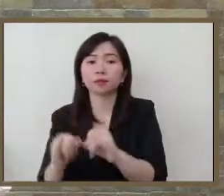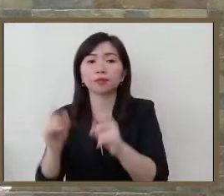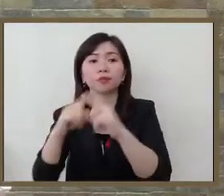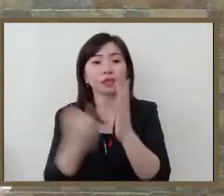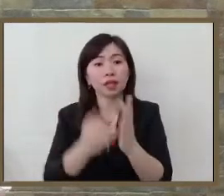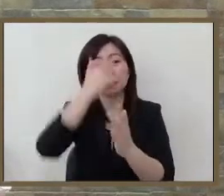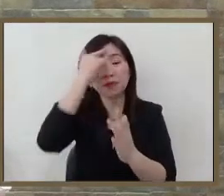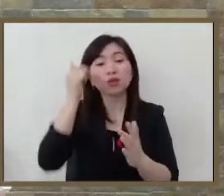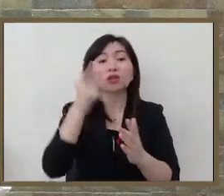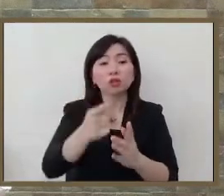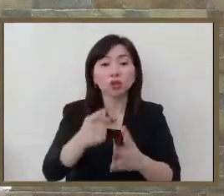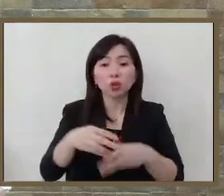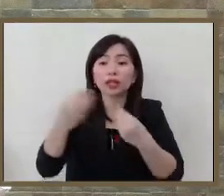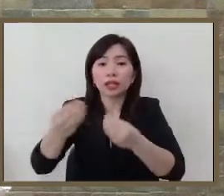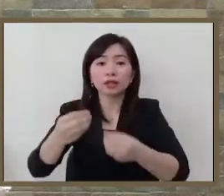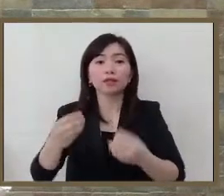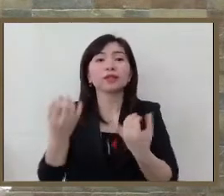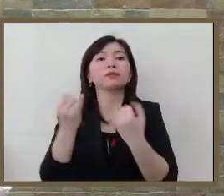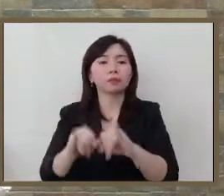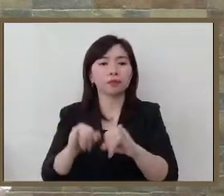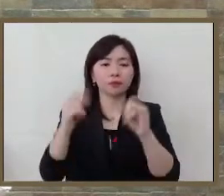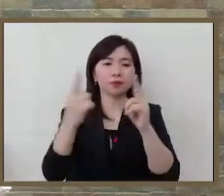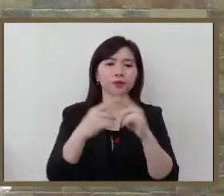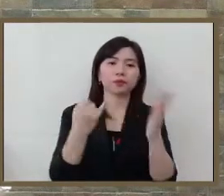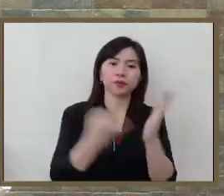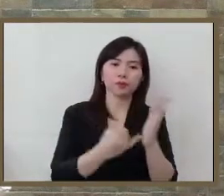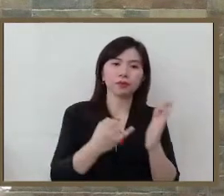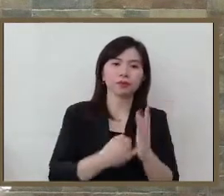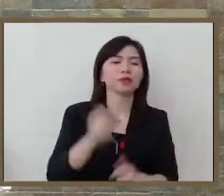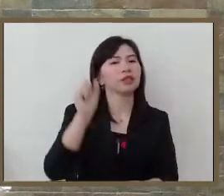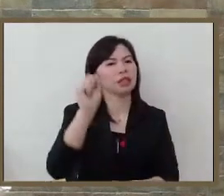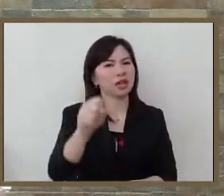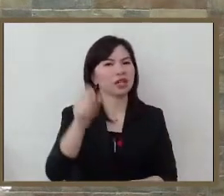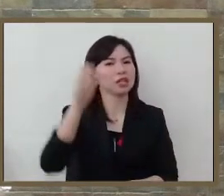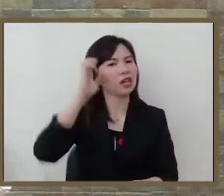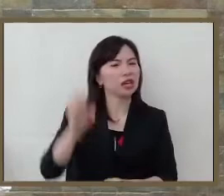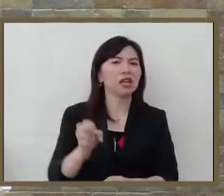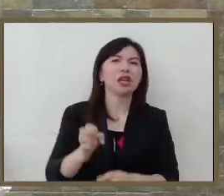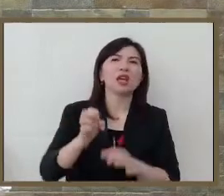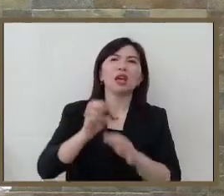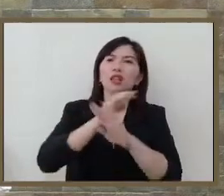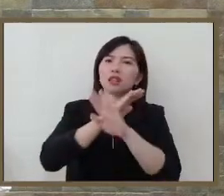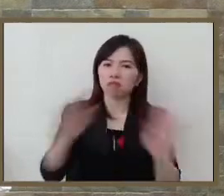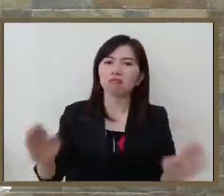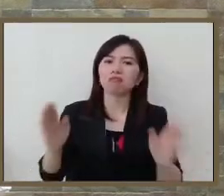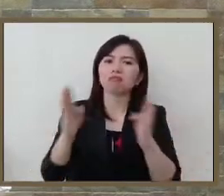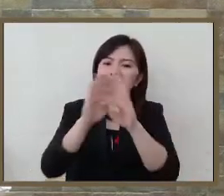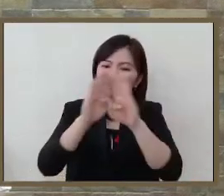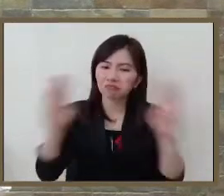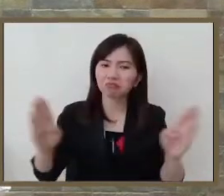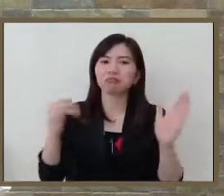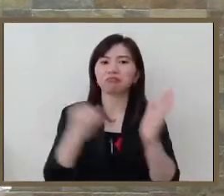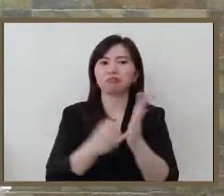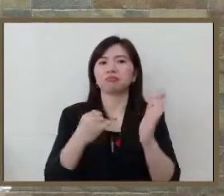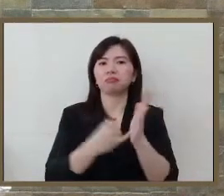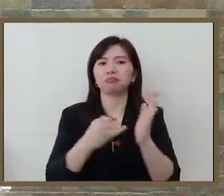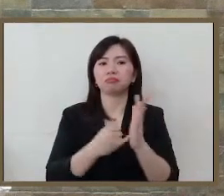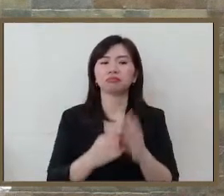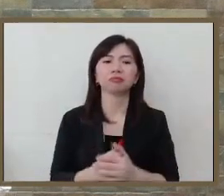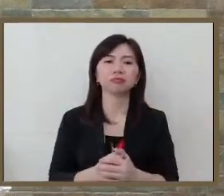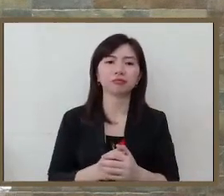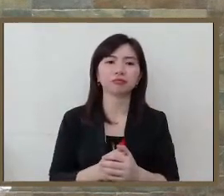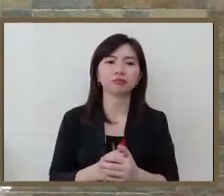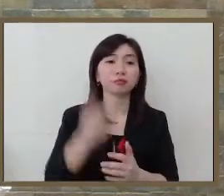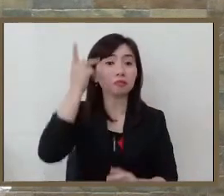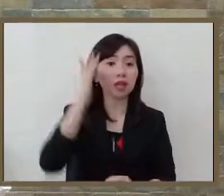ko, hindi ko binuksan. Narinig ko sa ating mahal na pastor, dito rin siya sa treasure na ito kumukuha ng